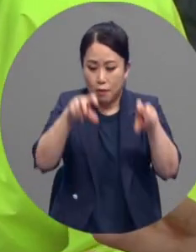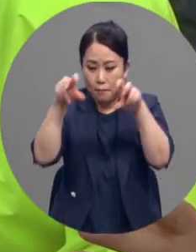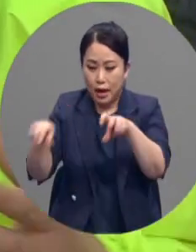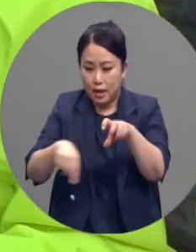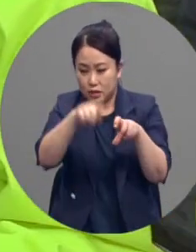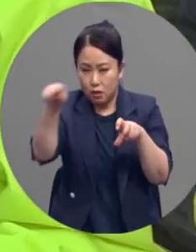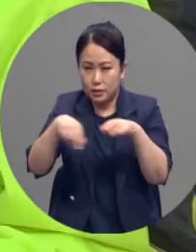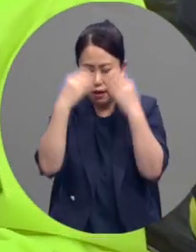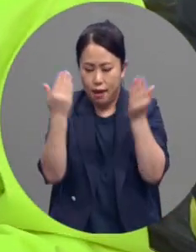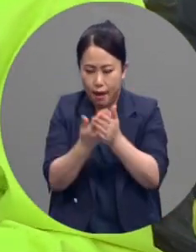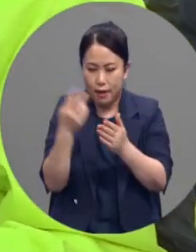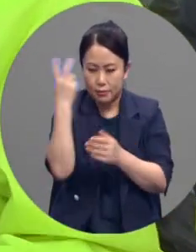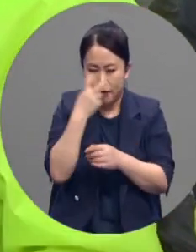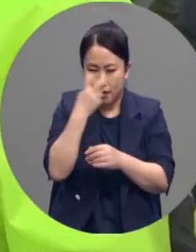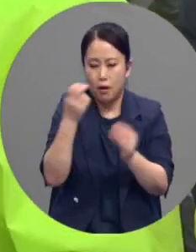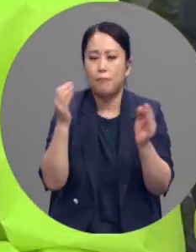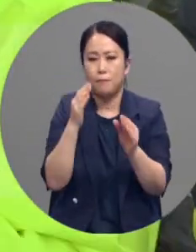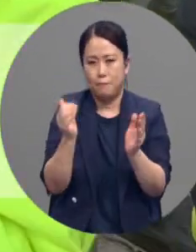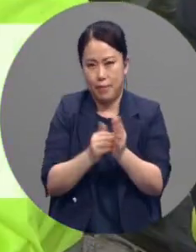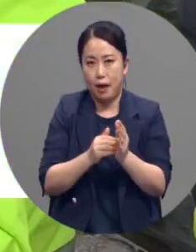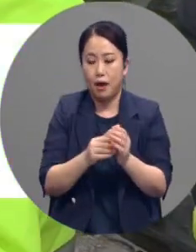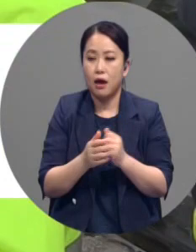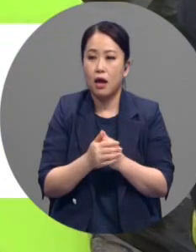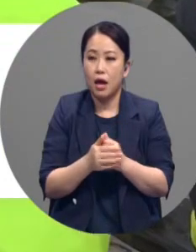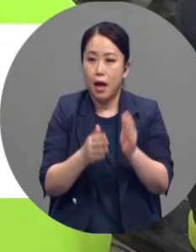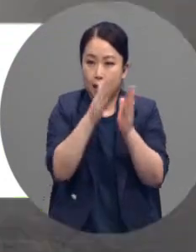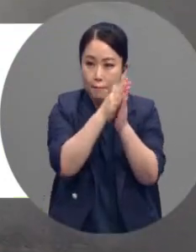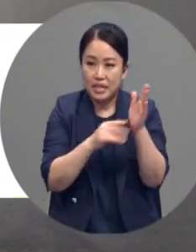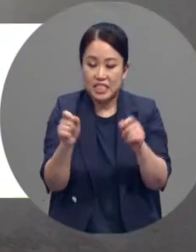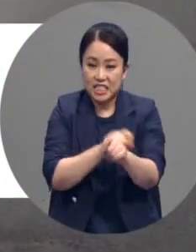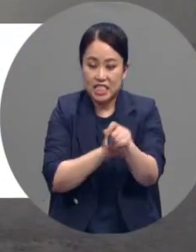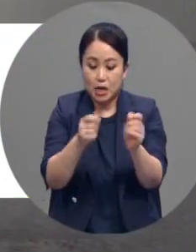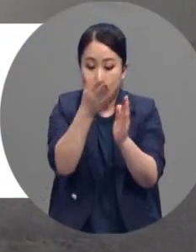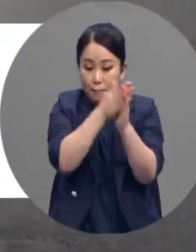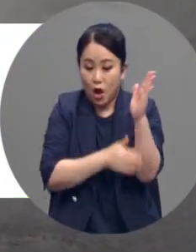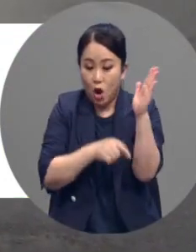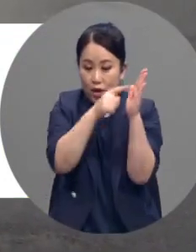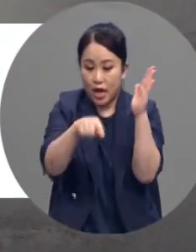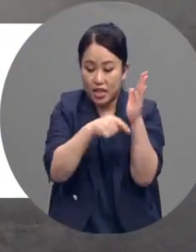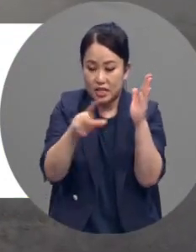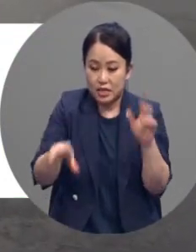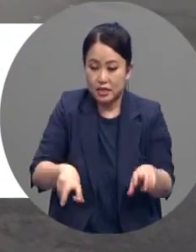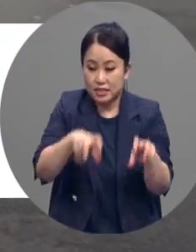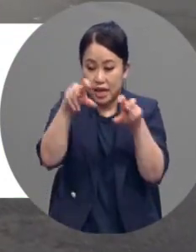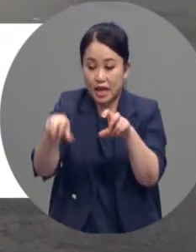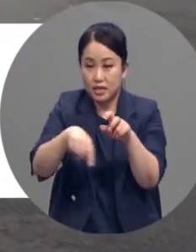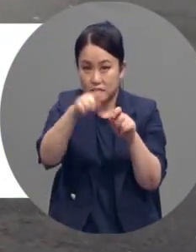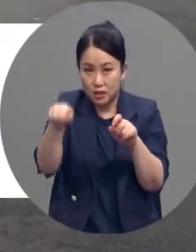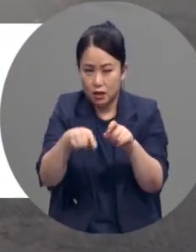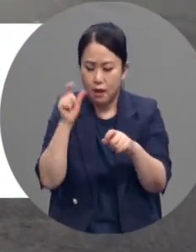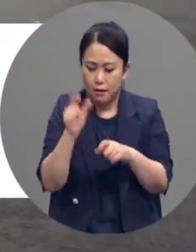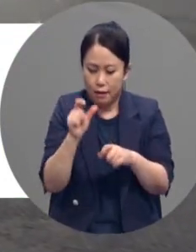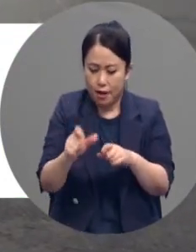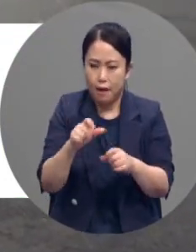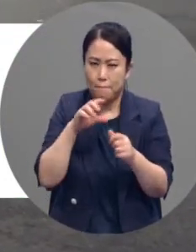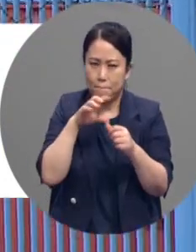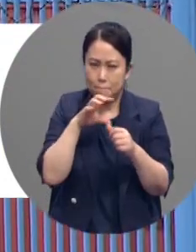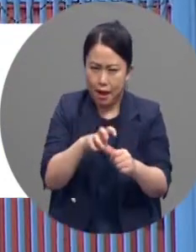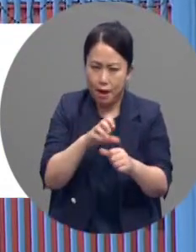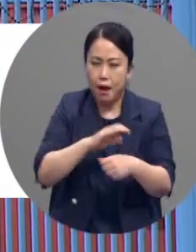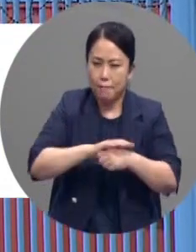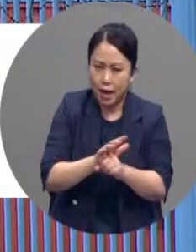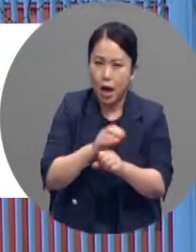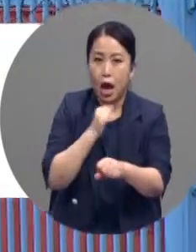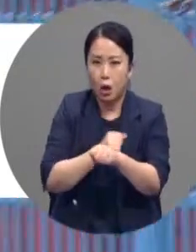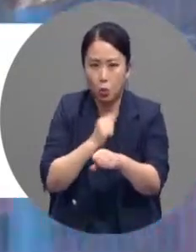점검에 나섰습니다. 특히 암벽 크레인을 비롯한 항면 장비와 시설의 고정 조치와 컨테이너 장치 현황 그리고